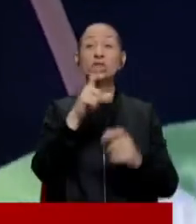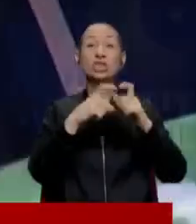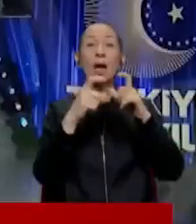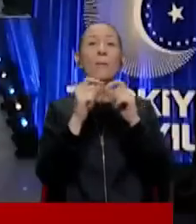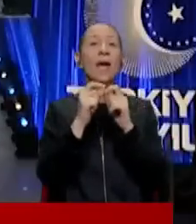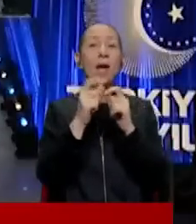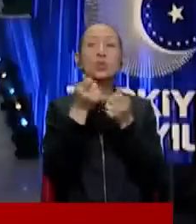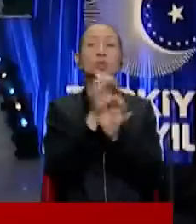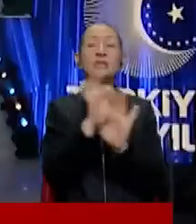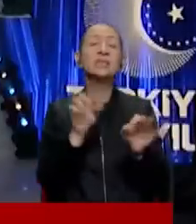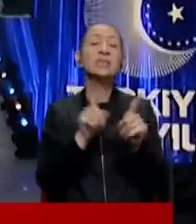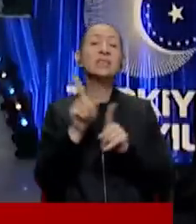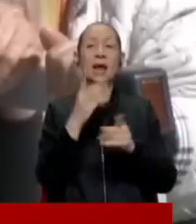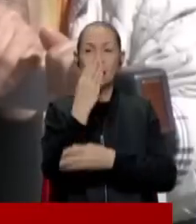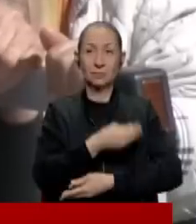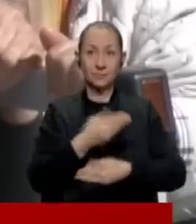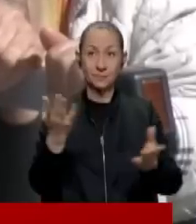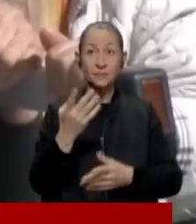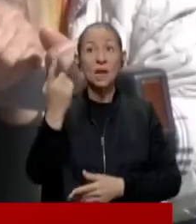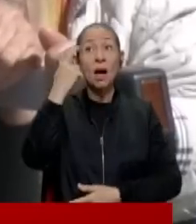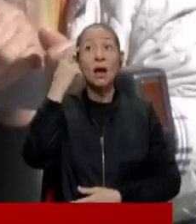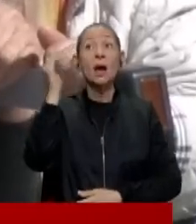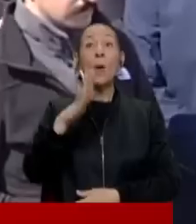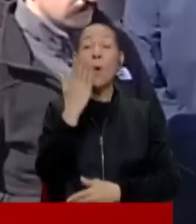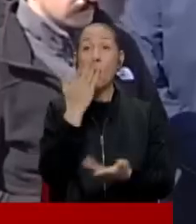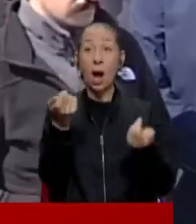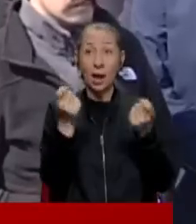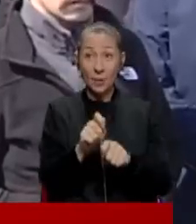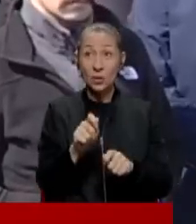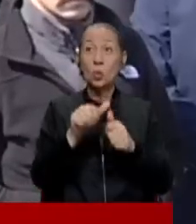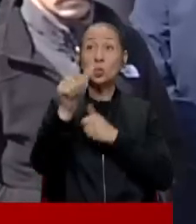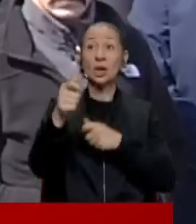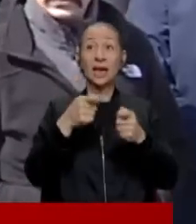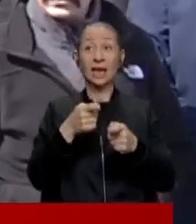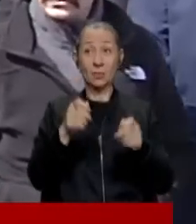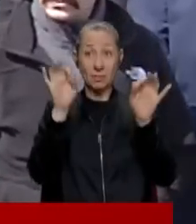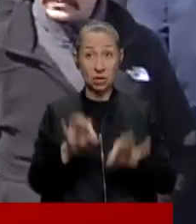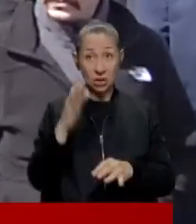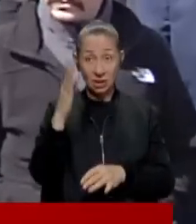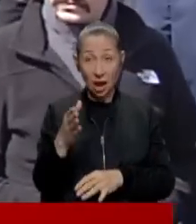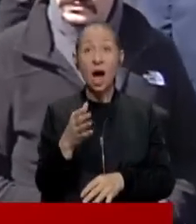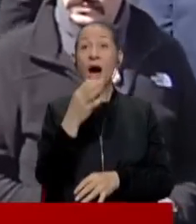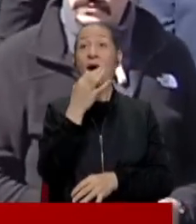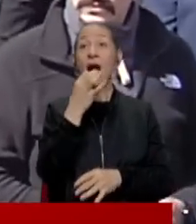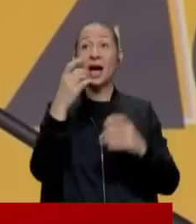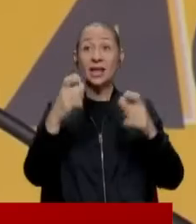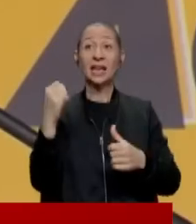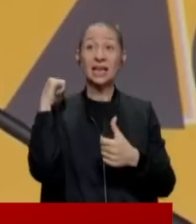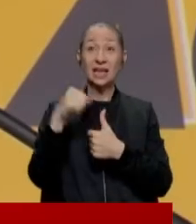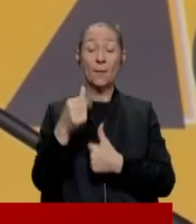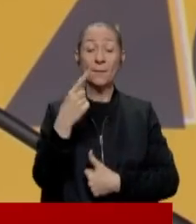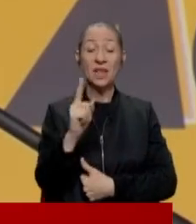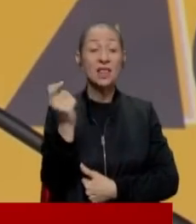ücretsiz internet vereceğiz akıl edemediler okulları kapattılar uzaktan eğitime geçtiler Ankara'da yine